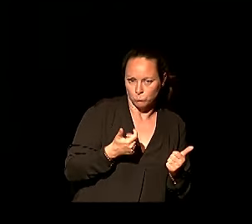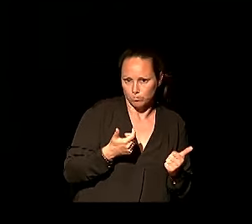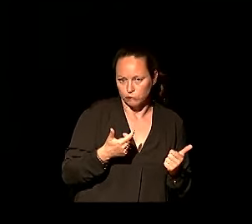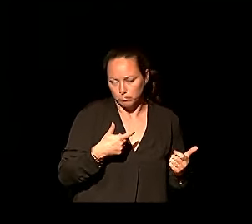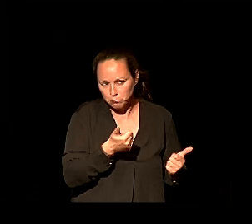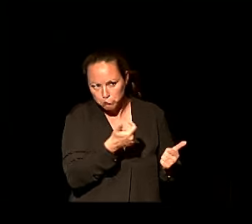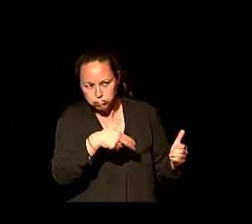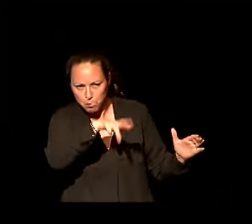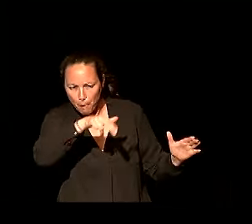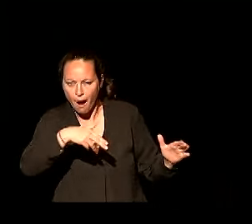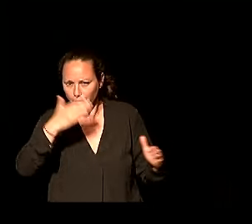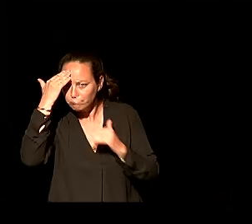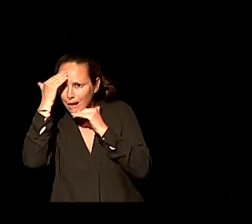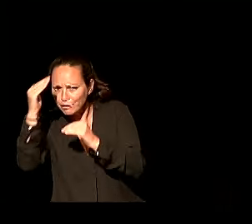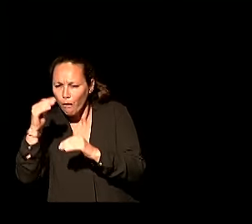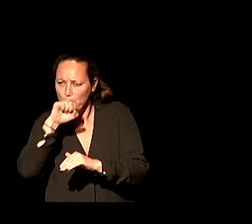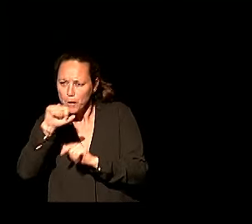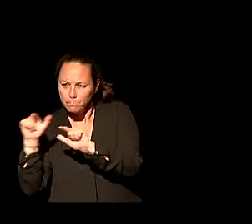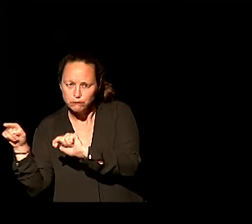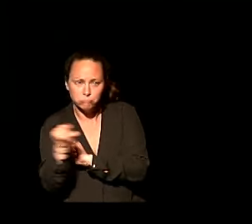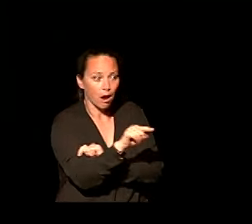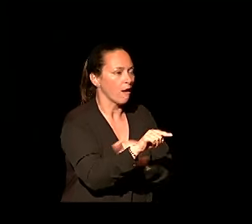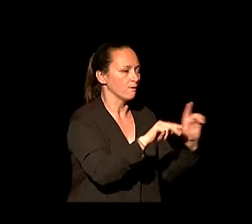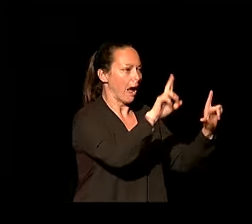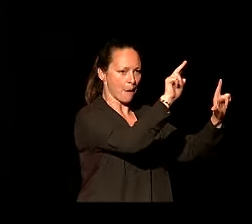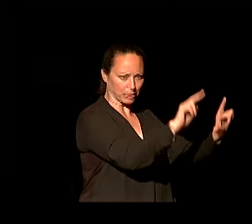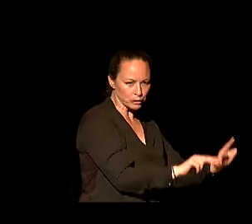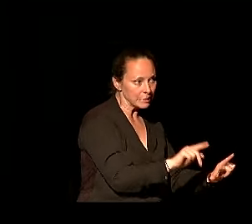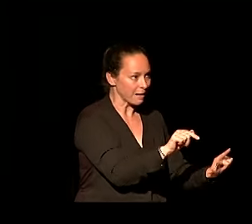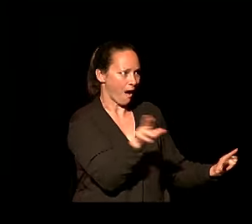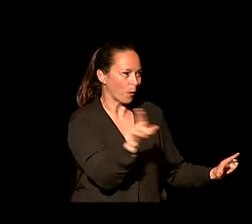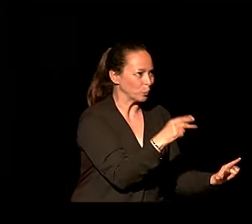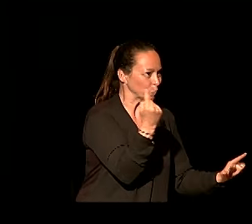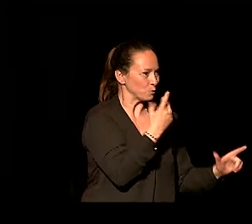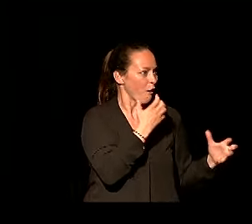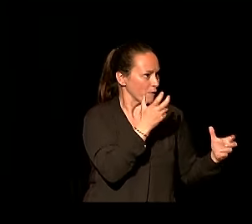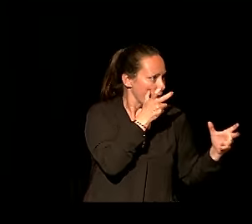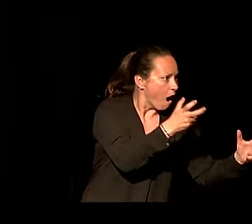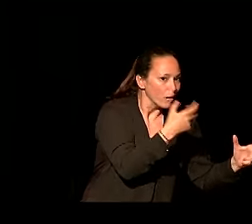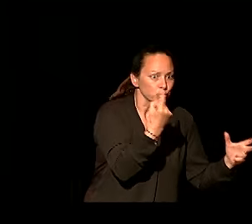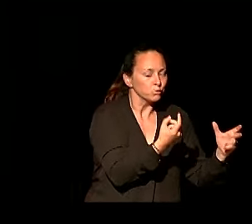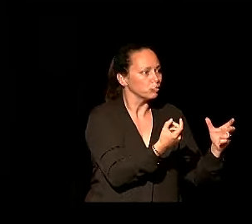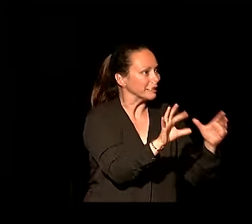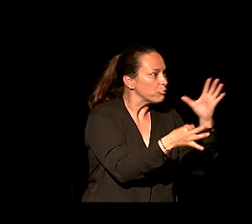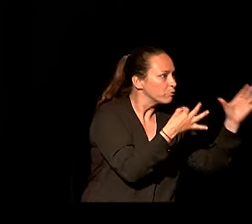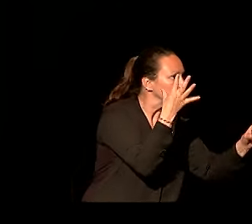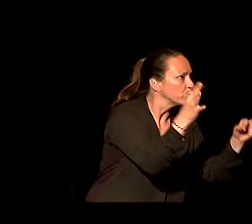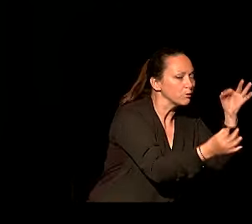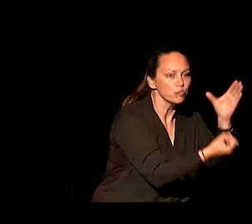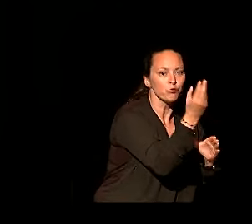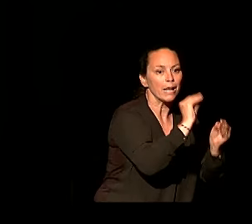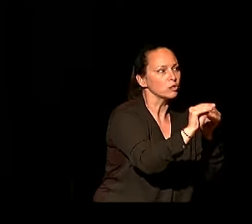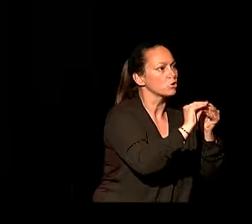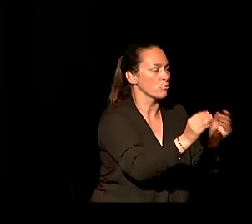admire, on peut toujours revenir aux impressionnistes et y découvrir quelque chose de nouveau. Il reste éternellement étonnant. C'est